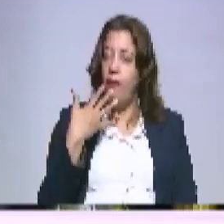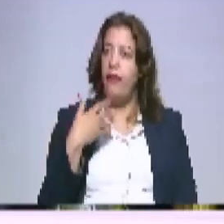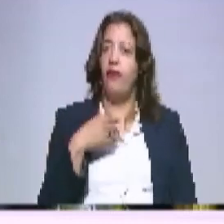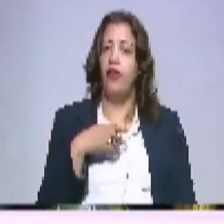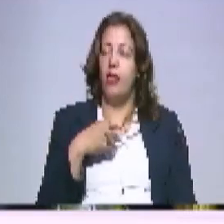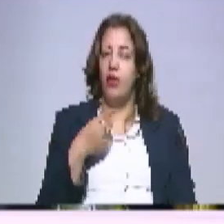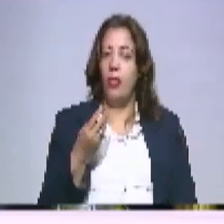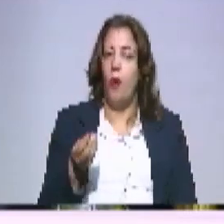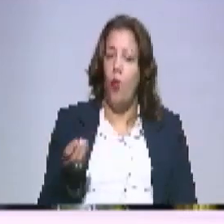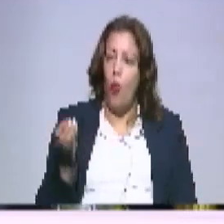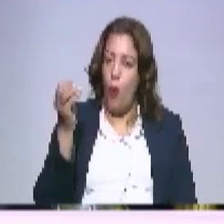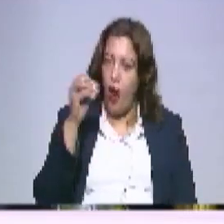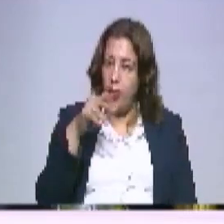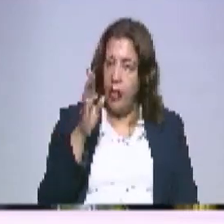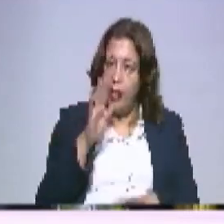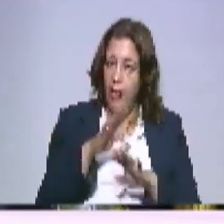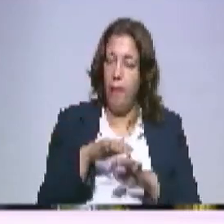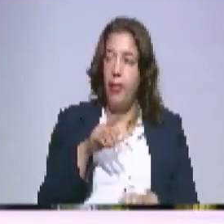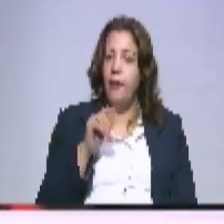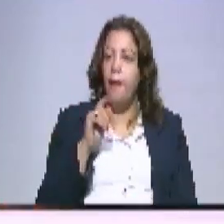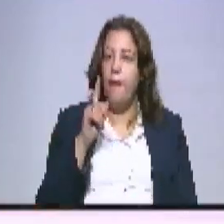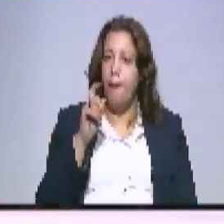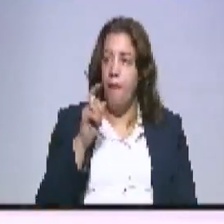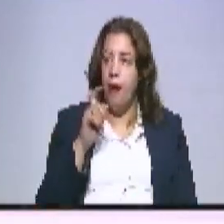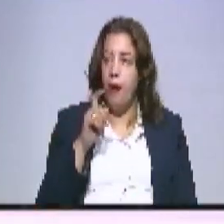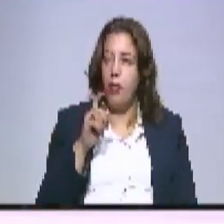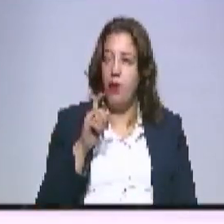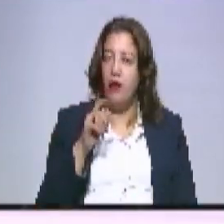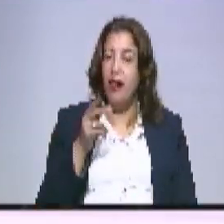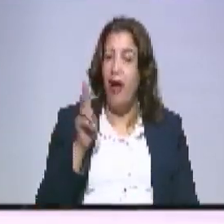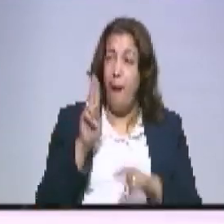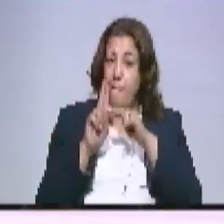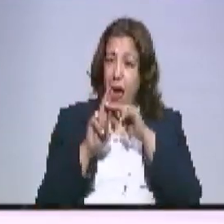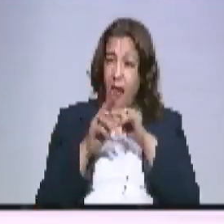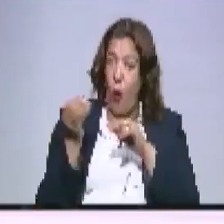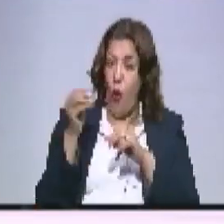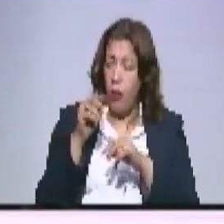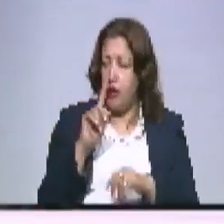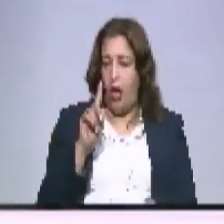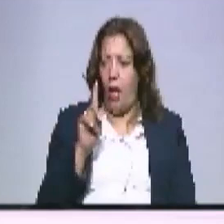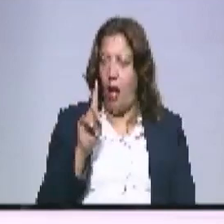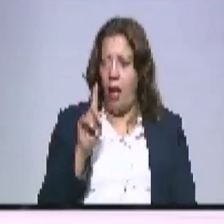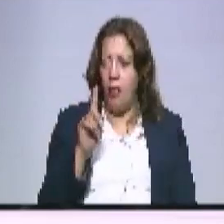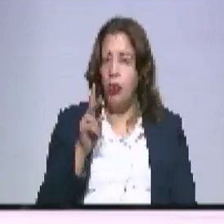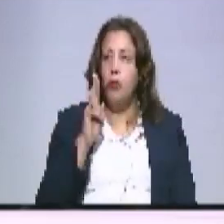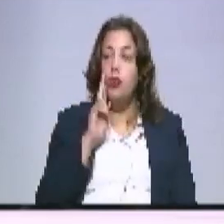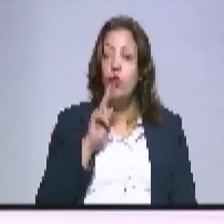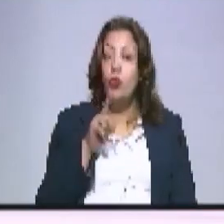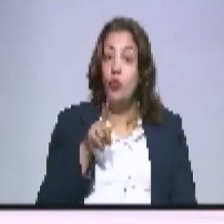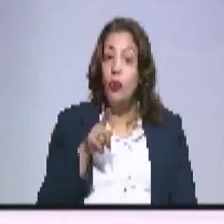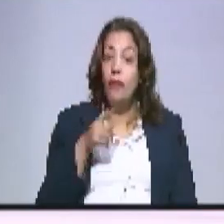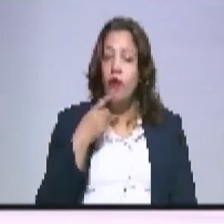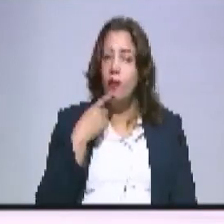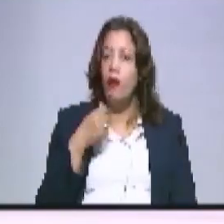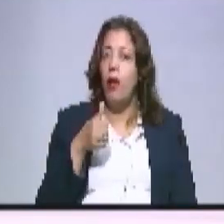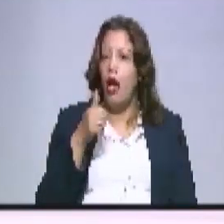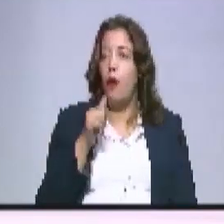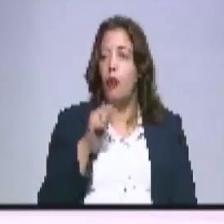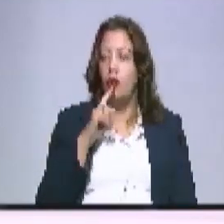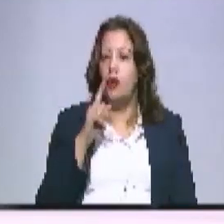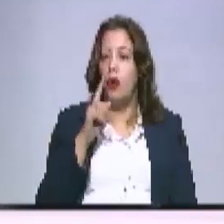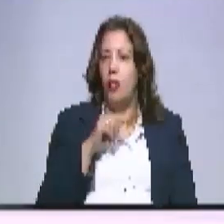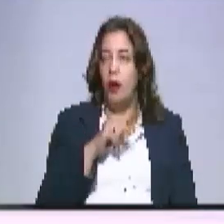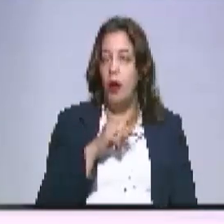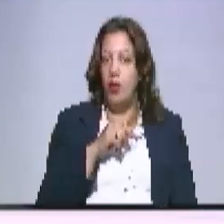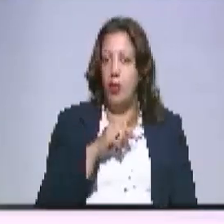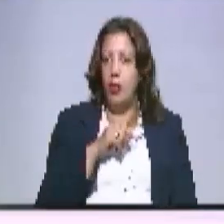وحطينا الميه بتاعتنا، وما حطيناش بقى مرقه ولا كلام من ده. دقوها وقولوا لي رايكم ايه، هيبقى طعمها يعني النهارده.